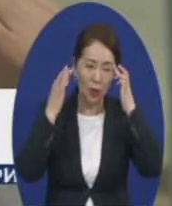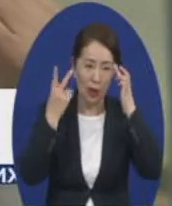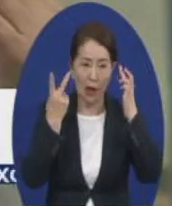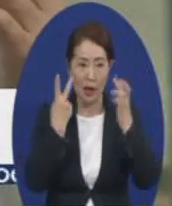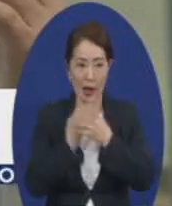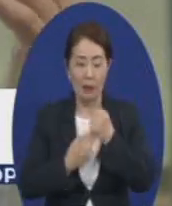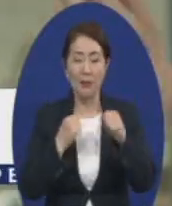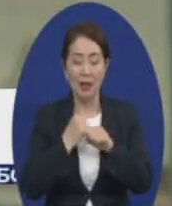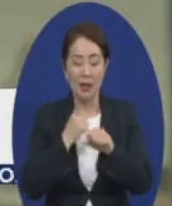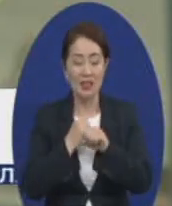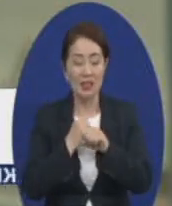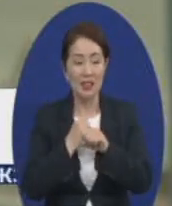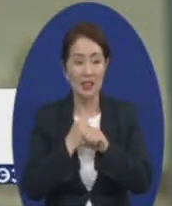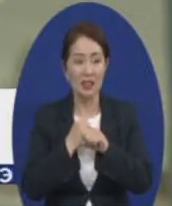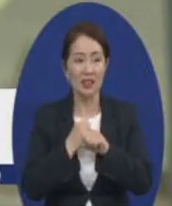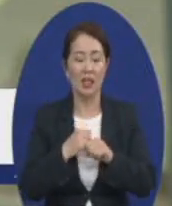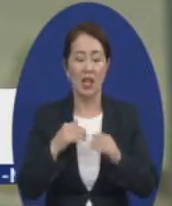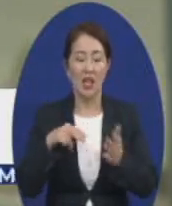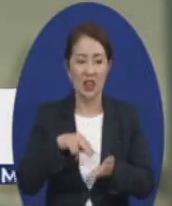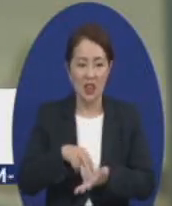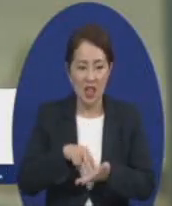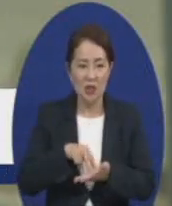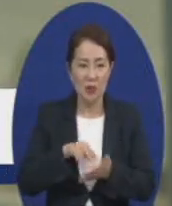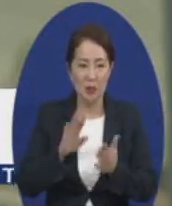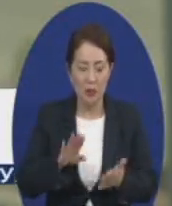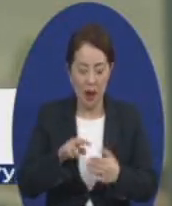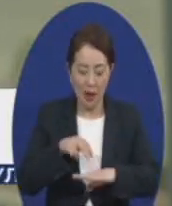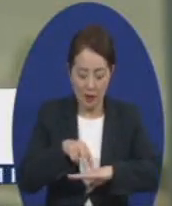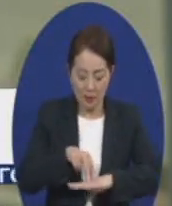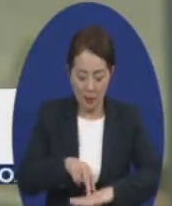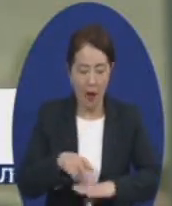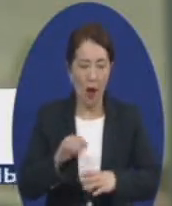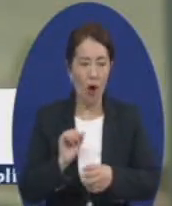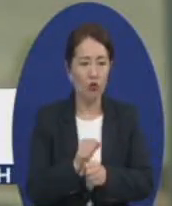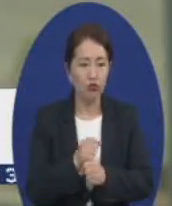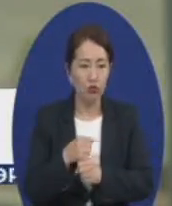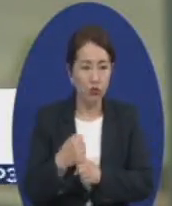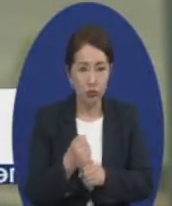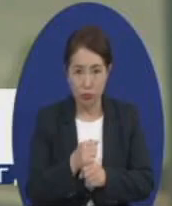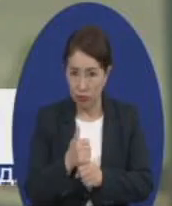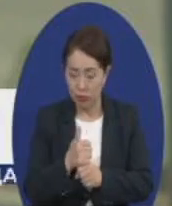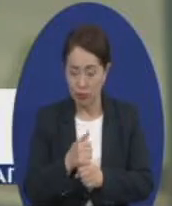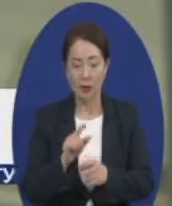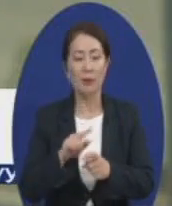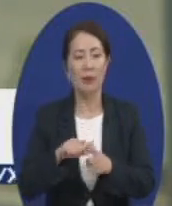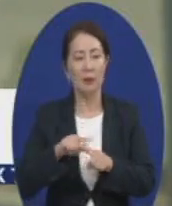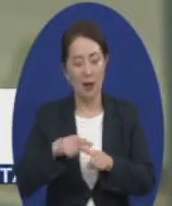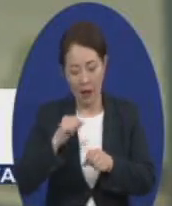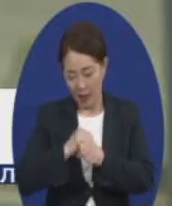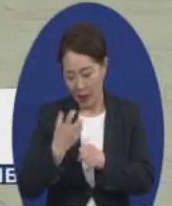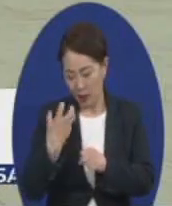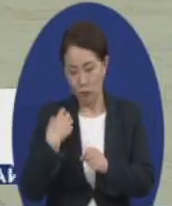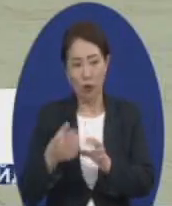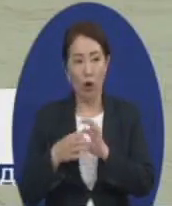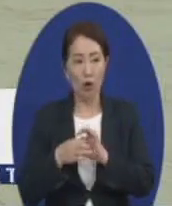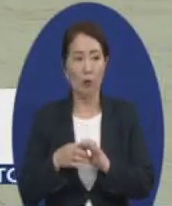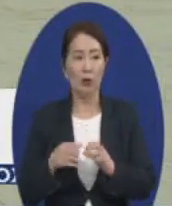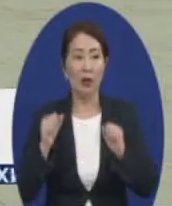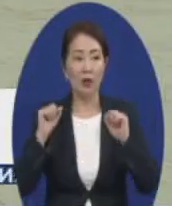зэрэг ажилтдаг тэнцвэр, ахаал самба, уян хатан гэдэг ингэ байгаа мөртлөө бас хариуцлагатай болгодоо